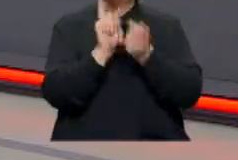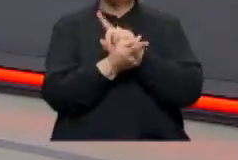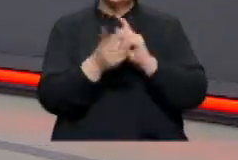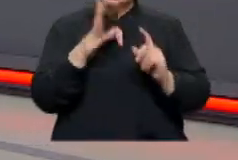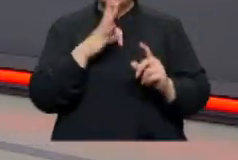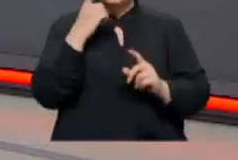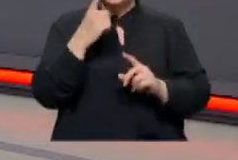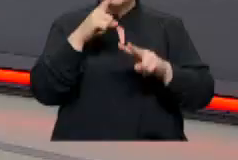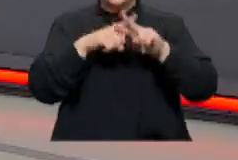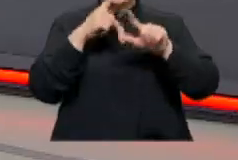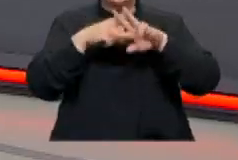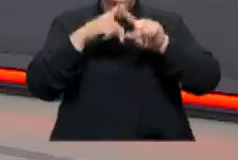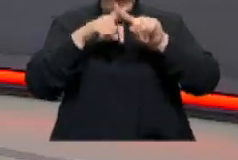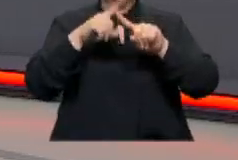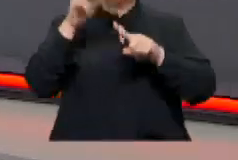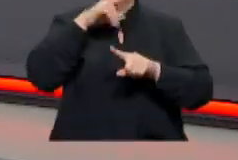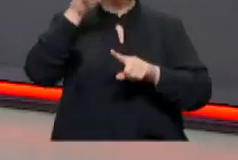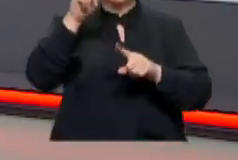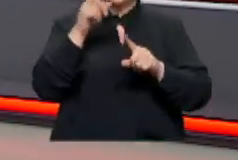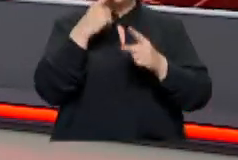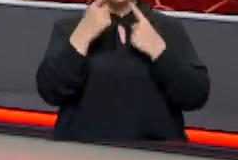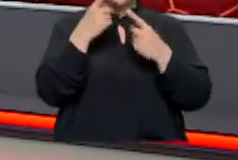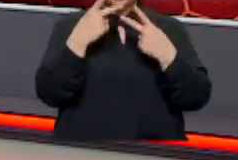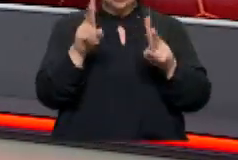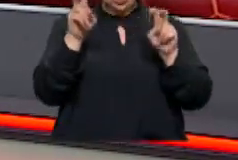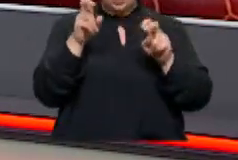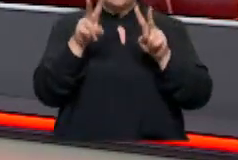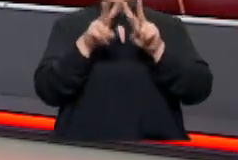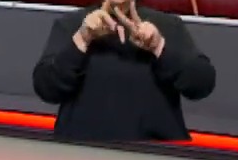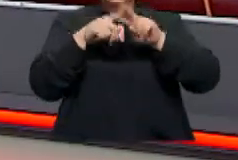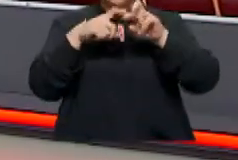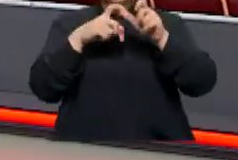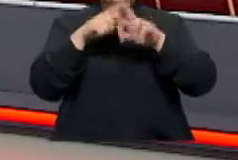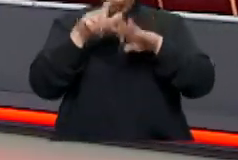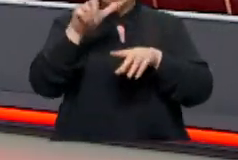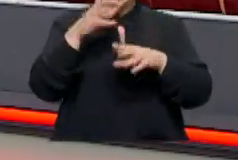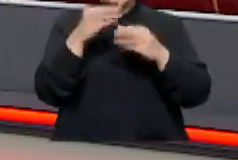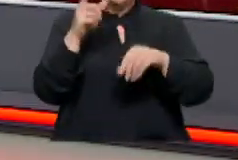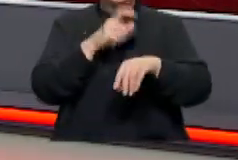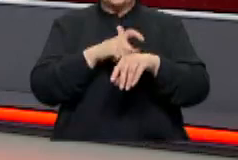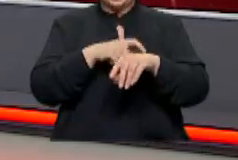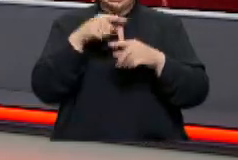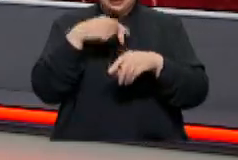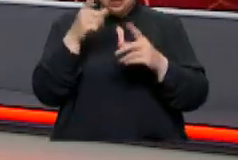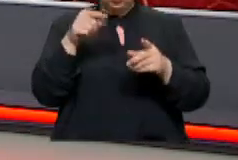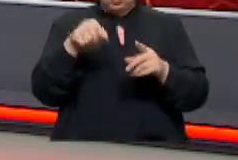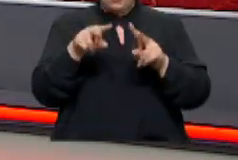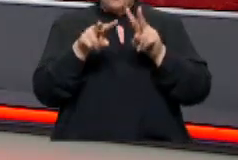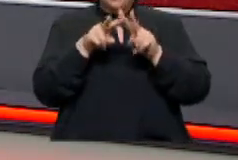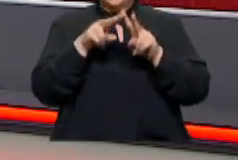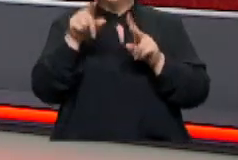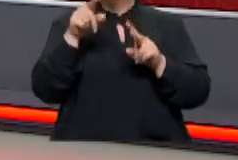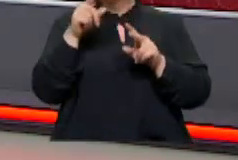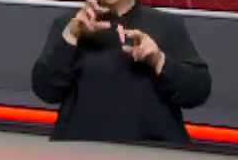var. Bakın Alexis de Tocqueville diye Fransa'dan açıldı bahis. Marcel Proust'tan bahsettik kayıp zamanın izinde. Bu yıl Marcel Proust